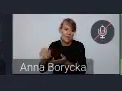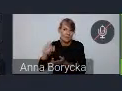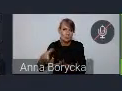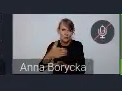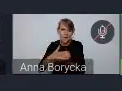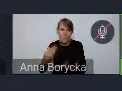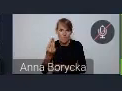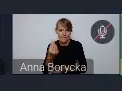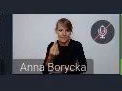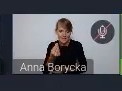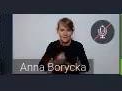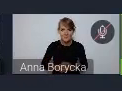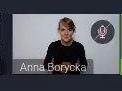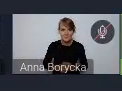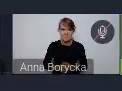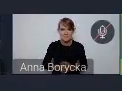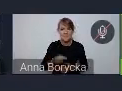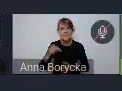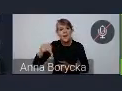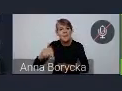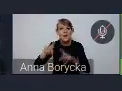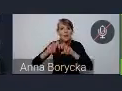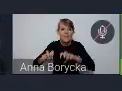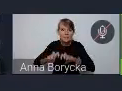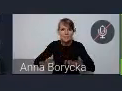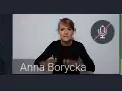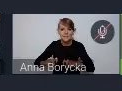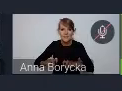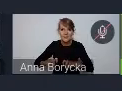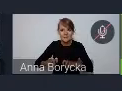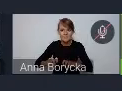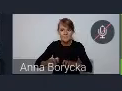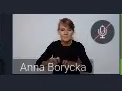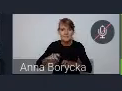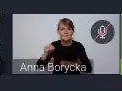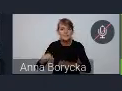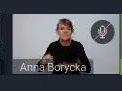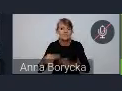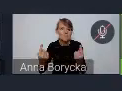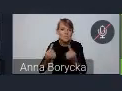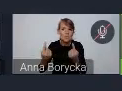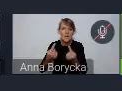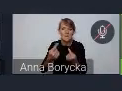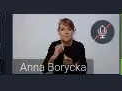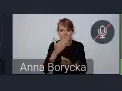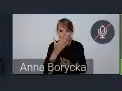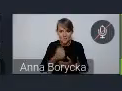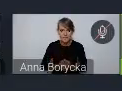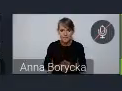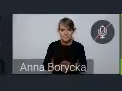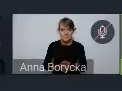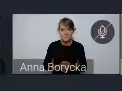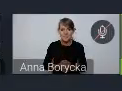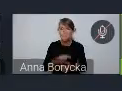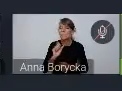finansów wygląda właśnie analiza w takiej sytuacji, tak? Przede wszystkim w